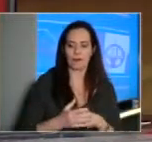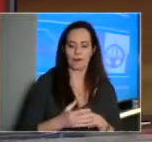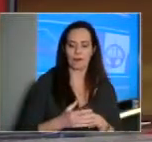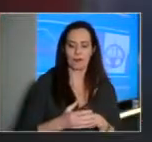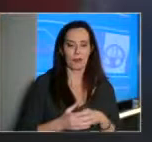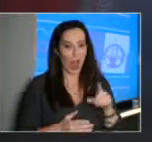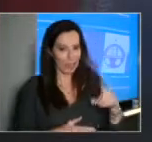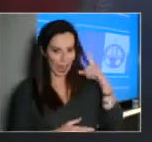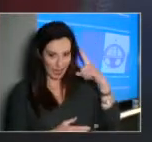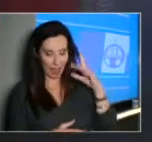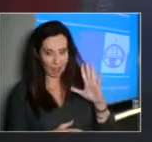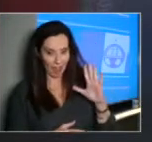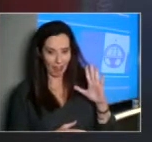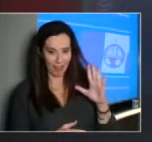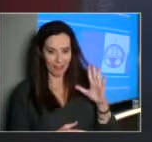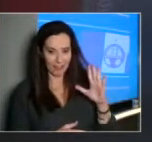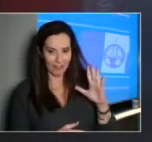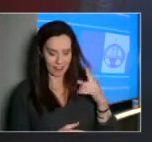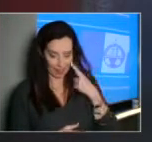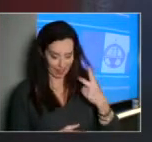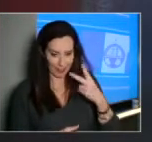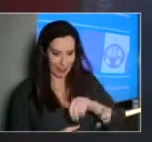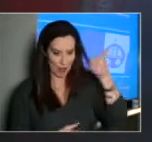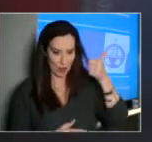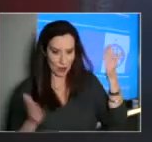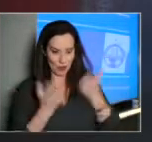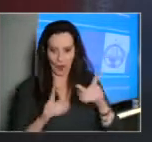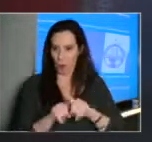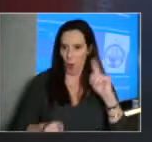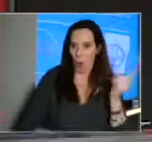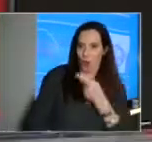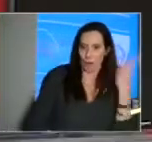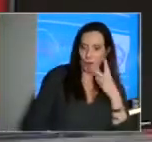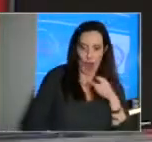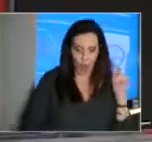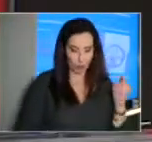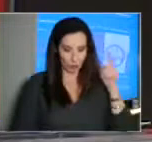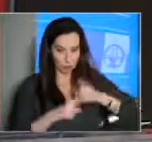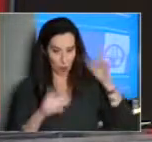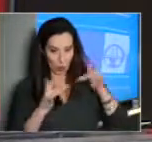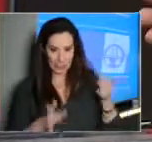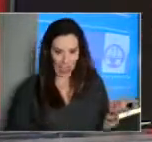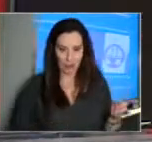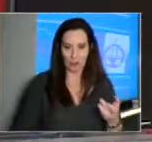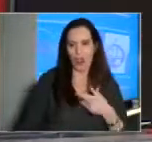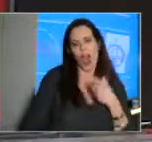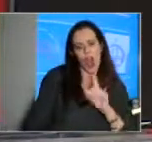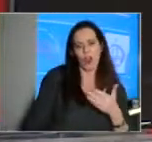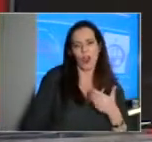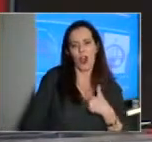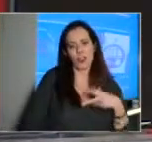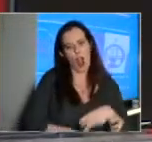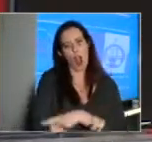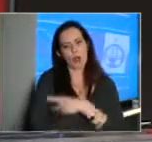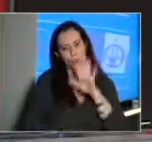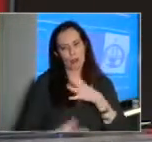לא חגגת את האליפויות של הפועל באר שבע? שמחת? עדיין, הייתי כמו כולם. אתה הולך אבל... על בסיס קבוע למשחקים? לא. אני עסוק